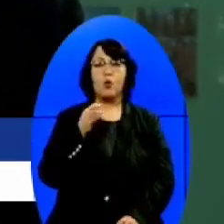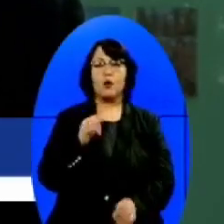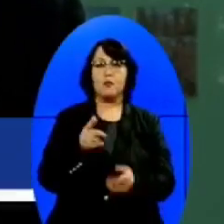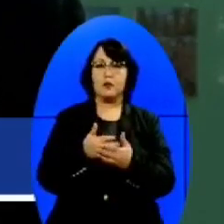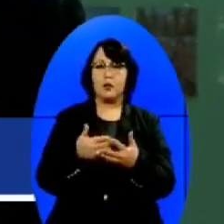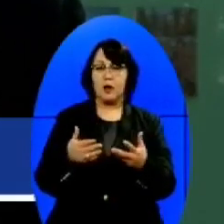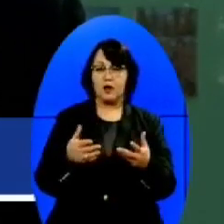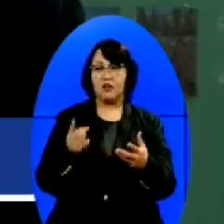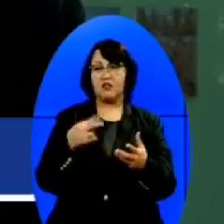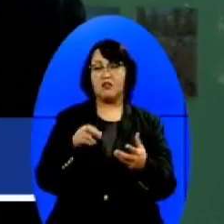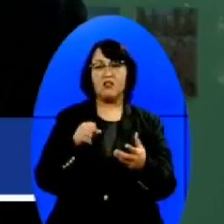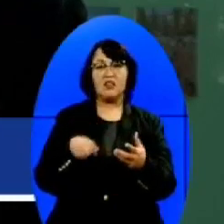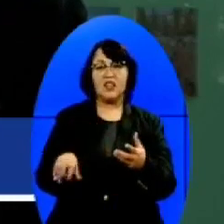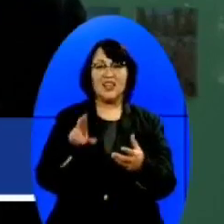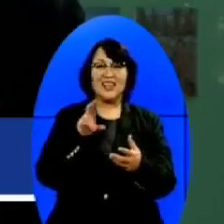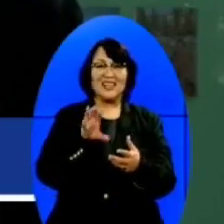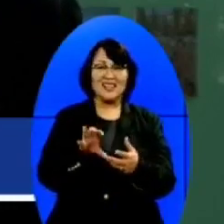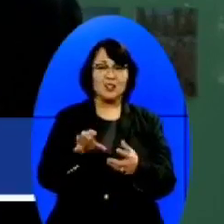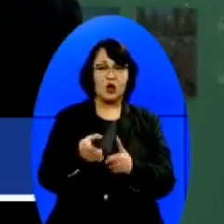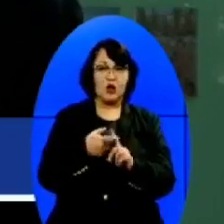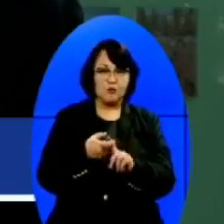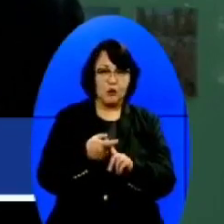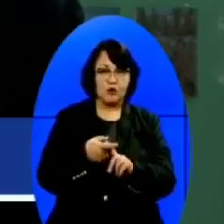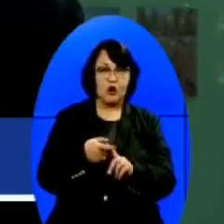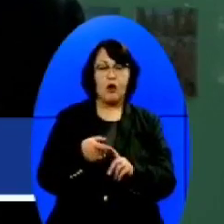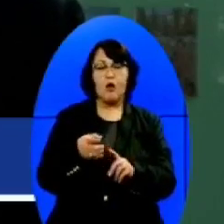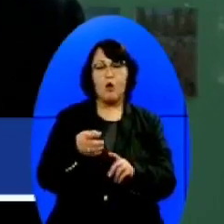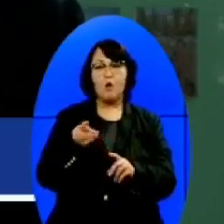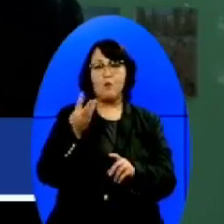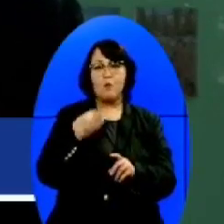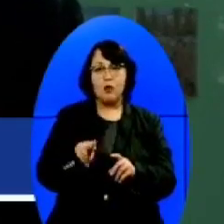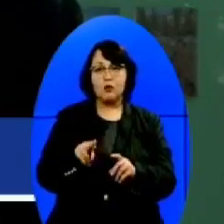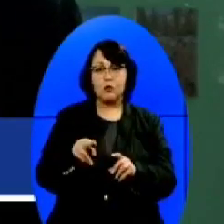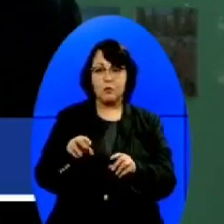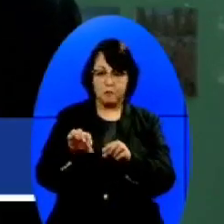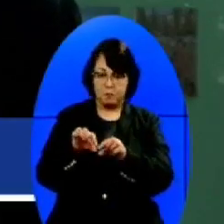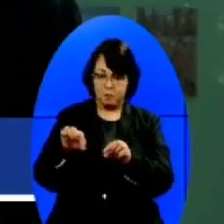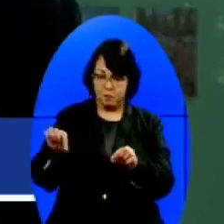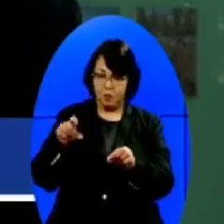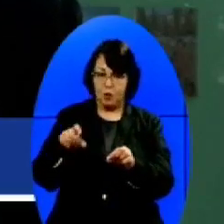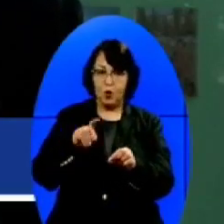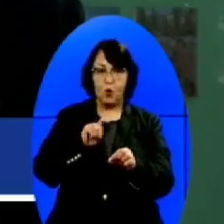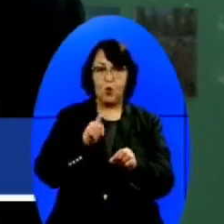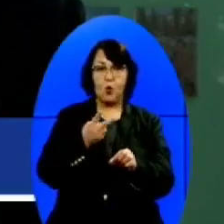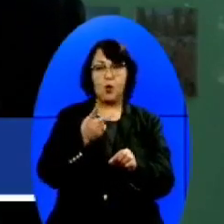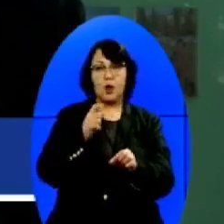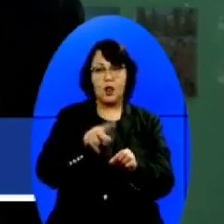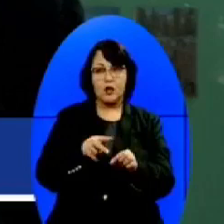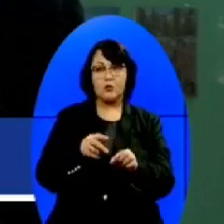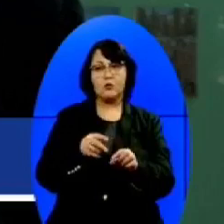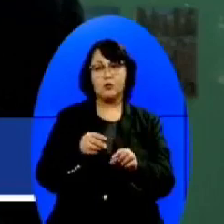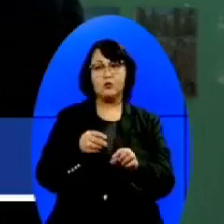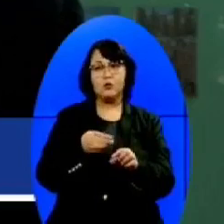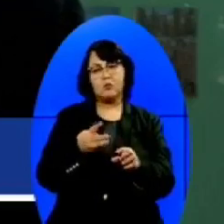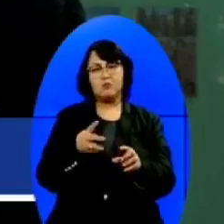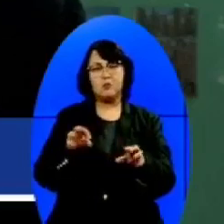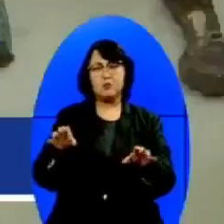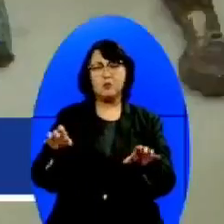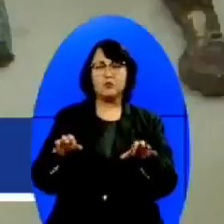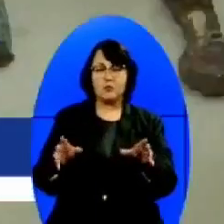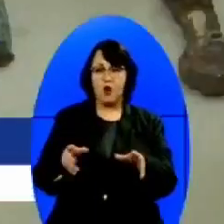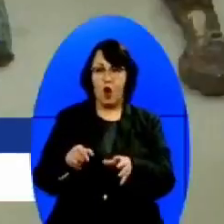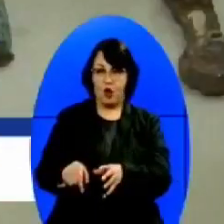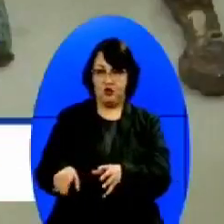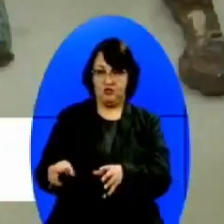ясан болцуу маягийн ясан эдлэл, модон одоо байруултаа хөрл шүүг гихмэд одоо бүх олдрууд нь одоо нэг дораас гарснаар онцлогтой